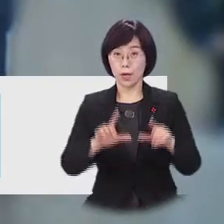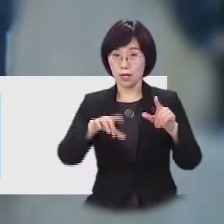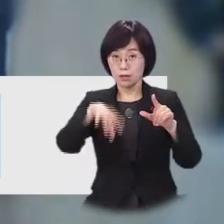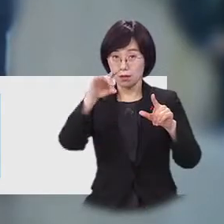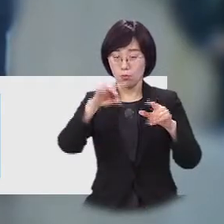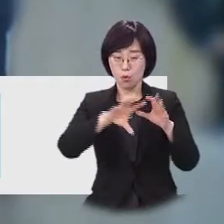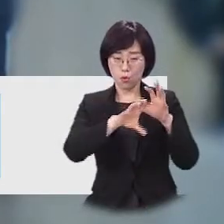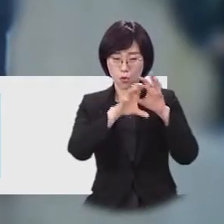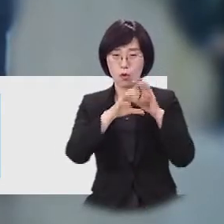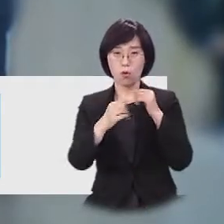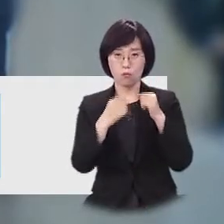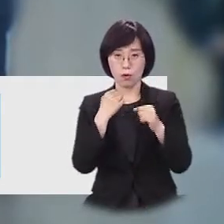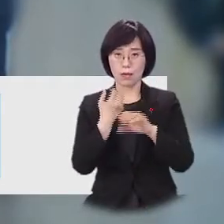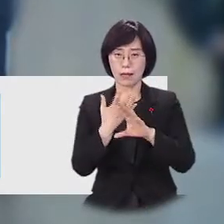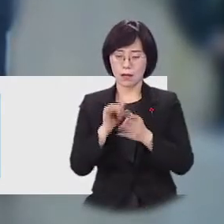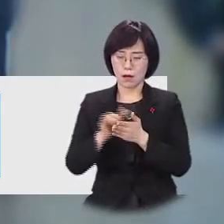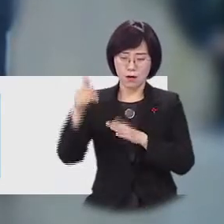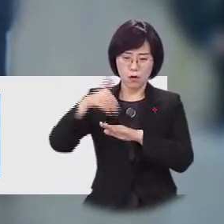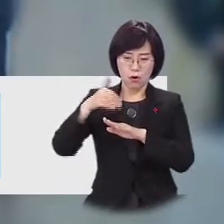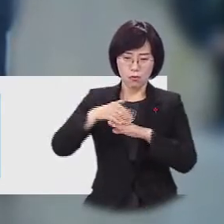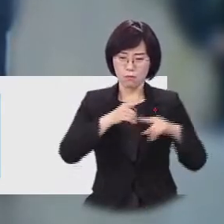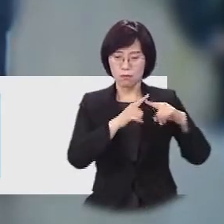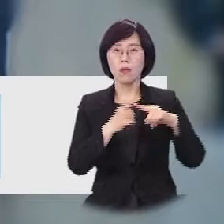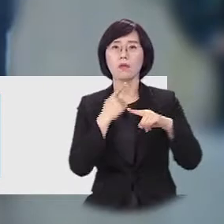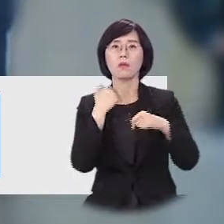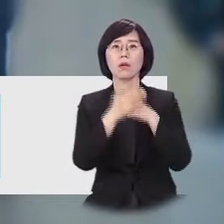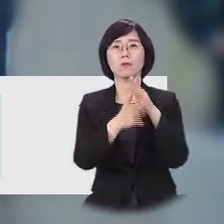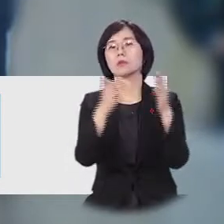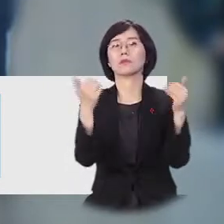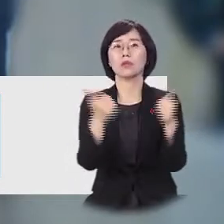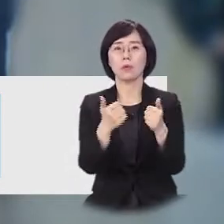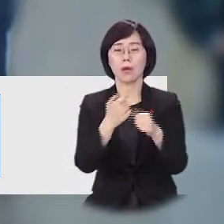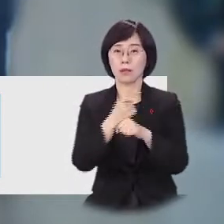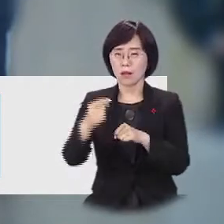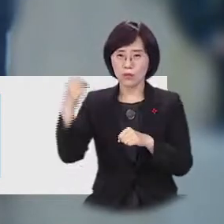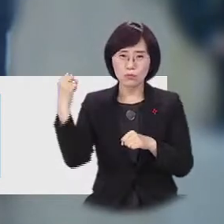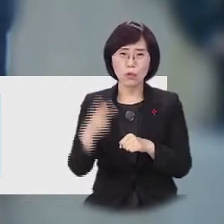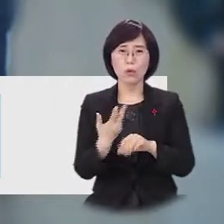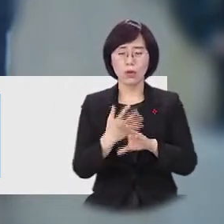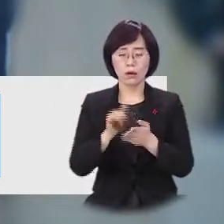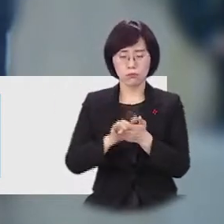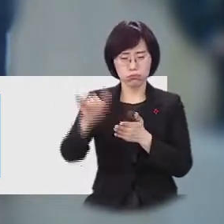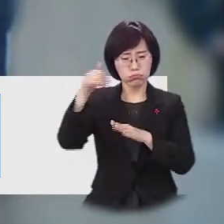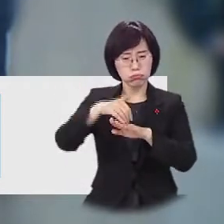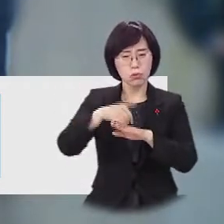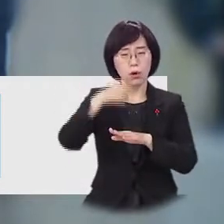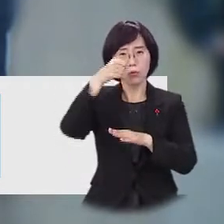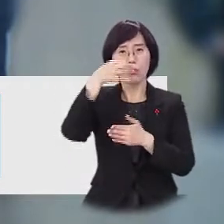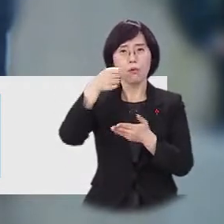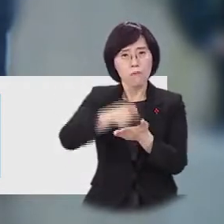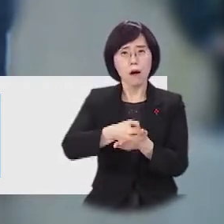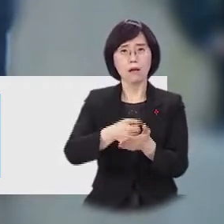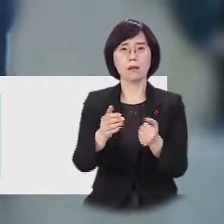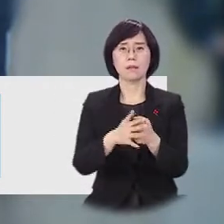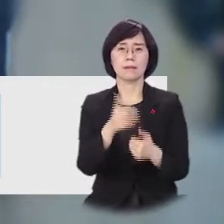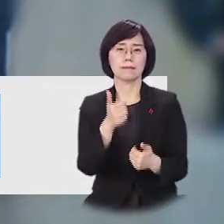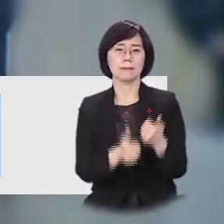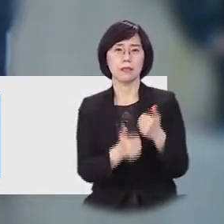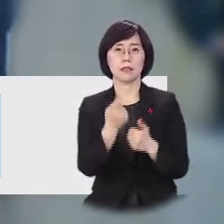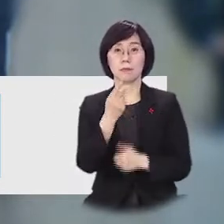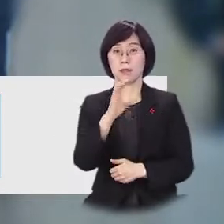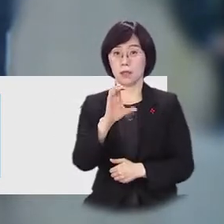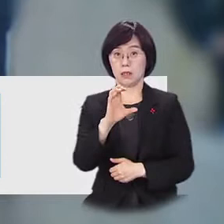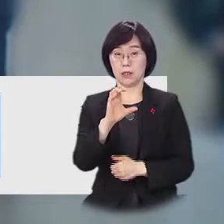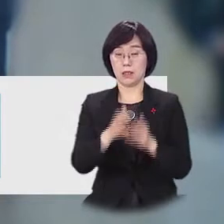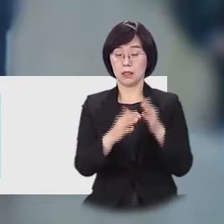올해 초 코로나 사태 속에 해외 연수를 강행했던 대구시의회가 내년에 또 해외 연수 예산을 책정해 논란인데요.